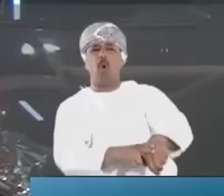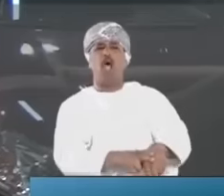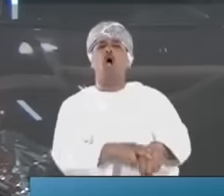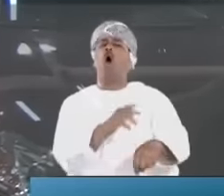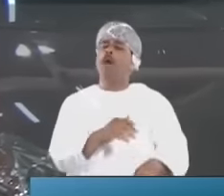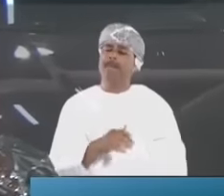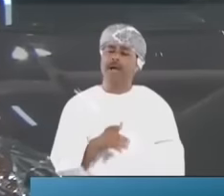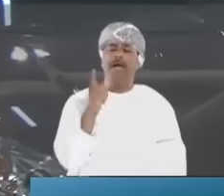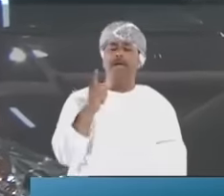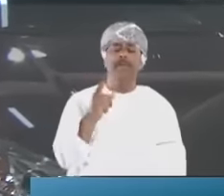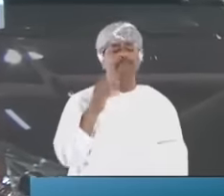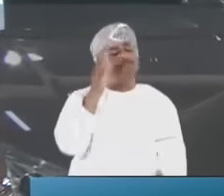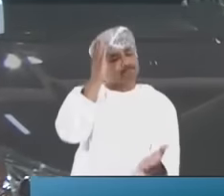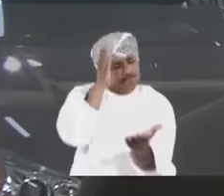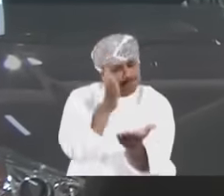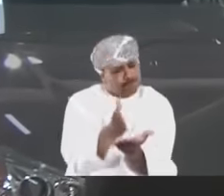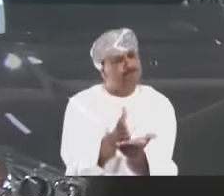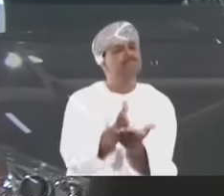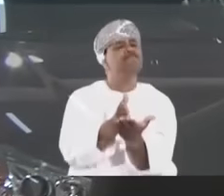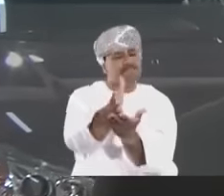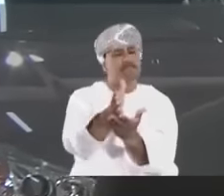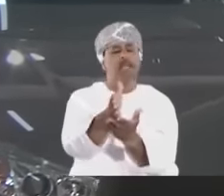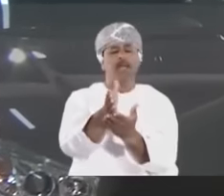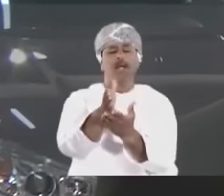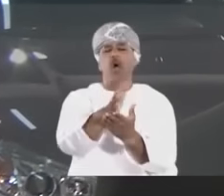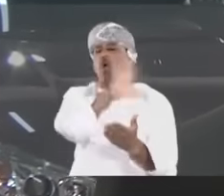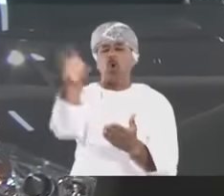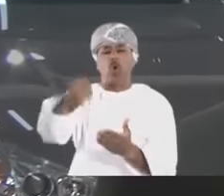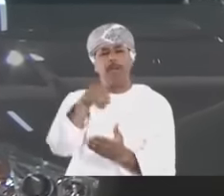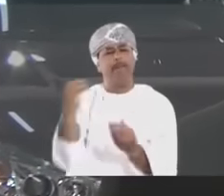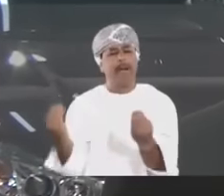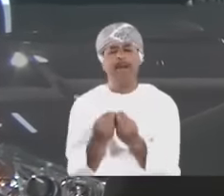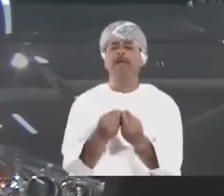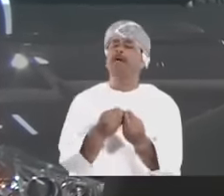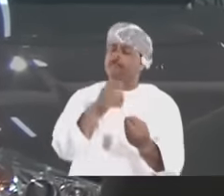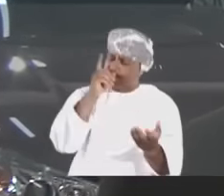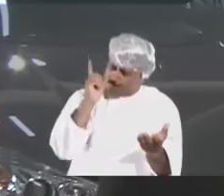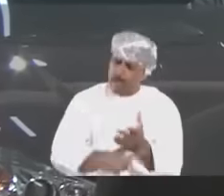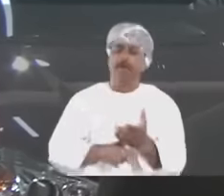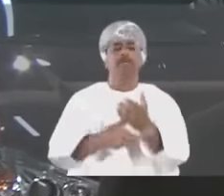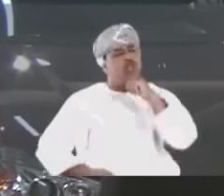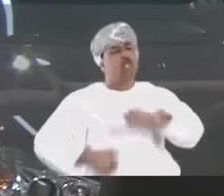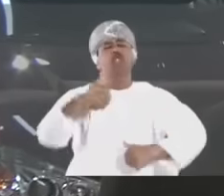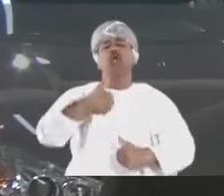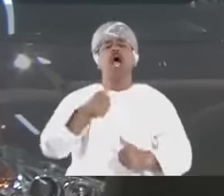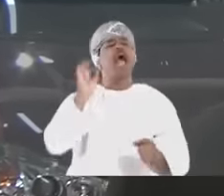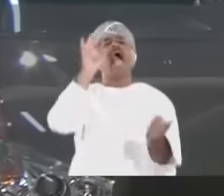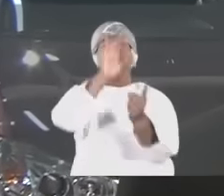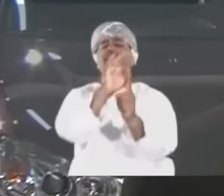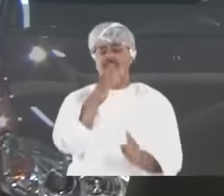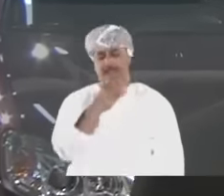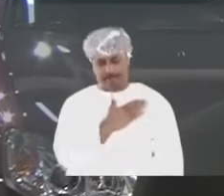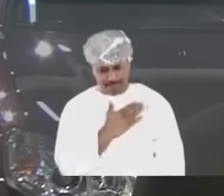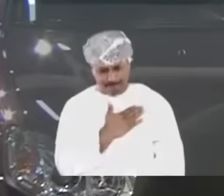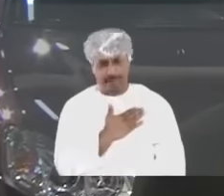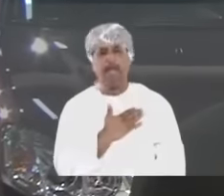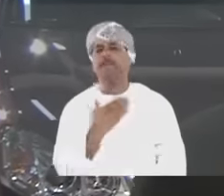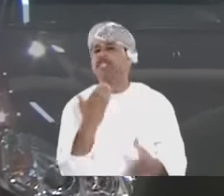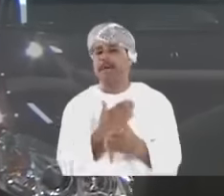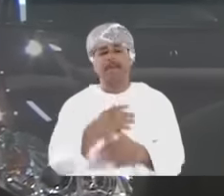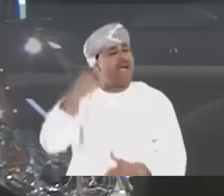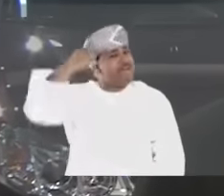وماشون على هدى هذا الطريق، وبلا شك أننا سننجح في هدفنا ما دام أن